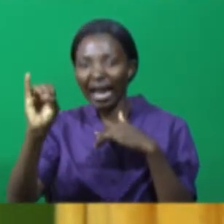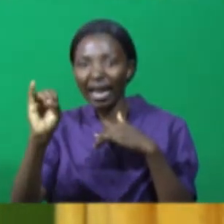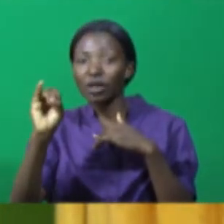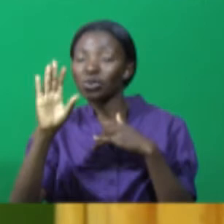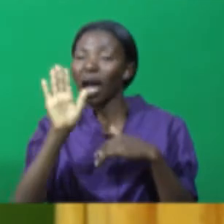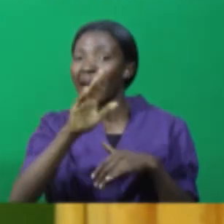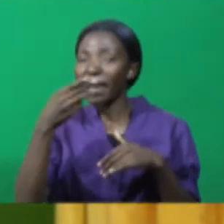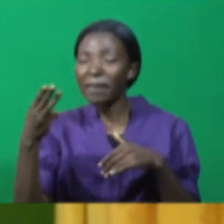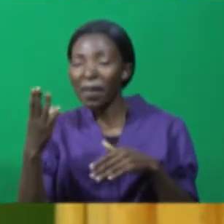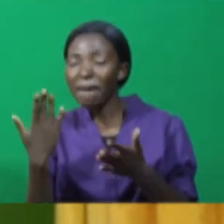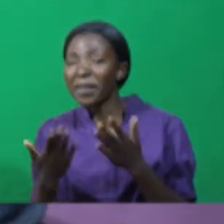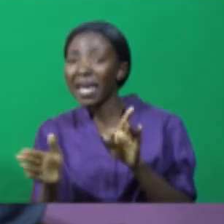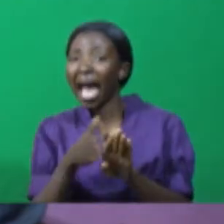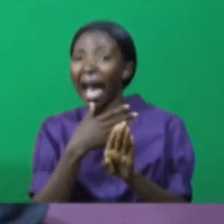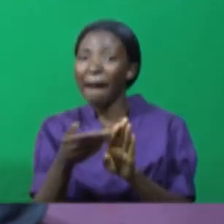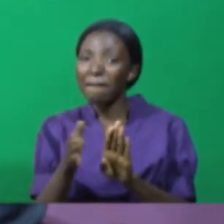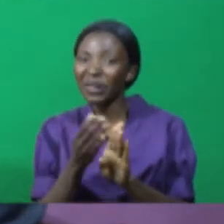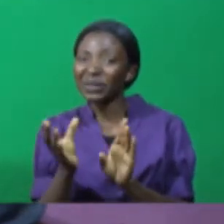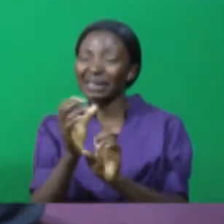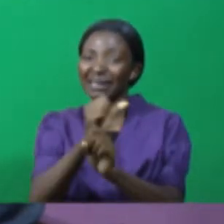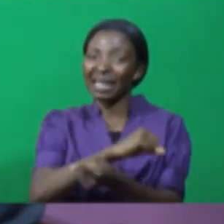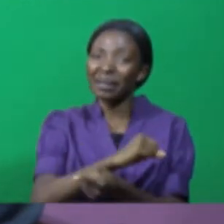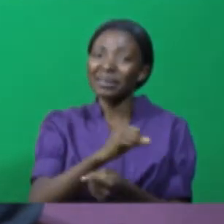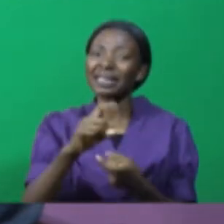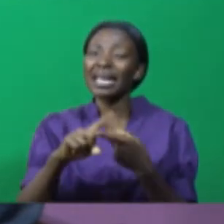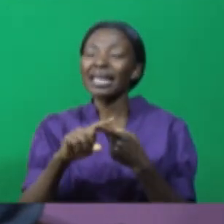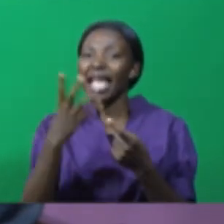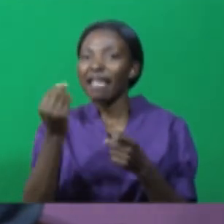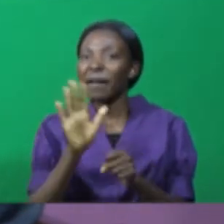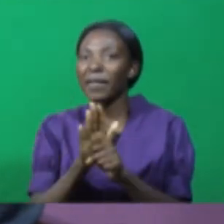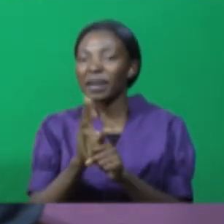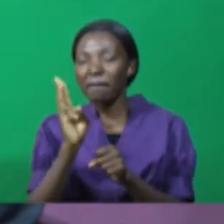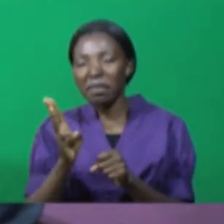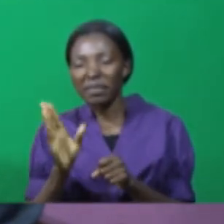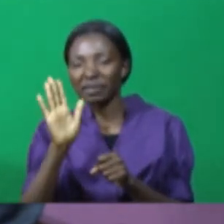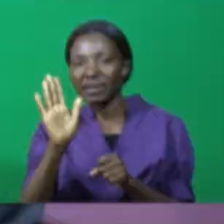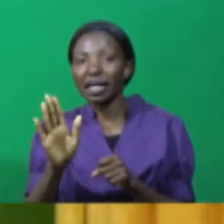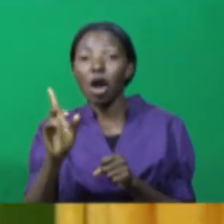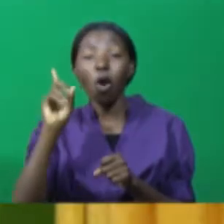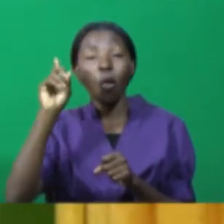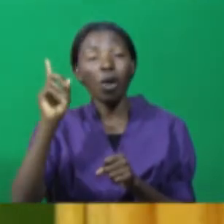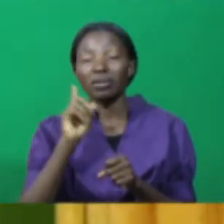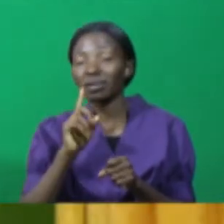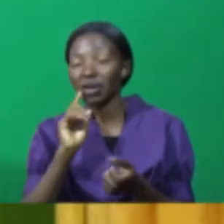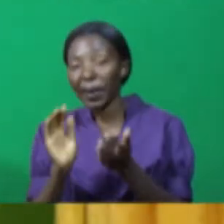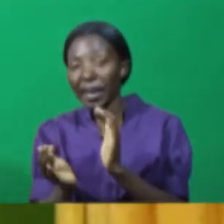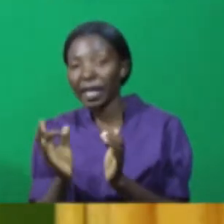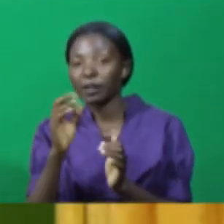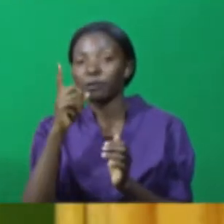kushungurudzwa vaya vari kubatwa chibharo vari kuitwa sei. Ende nyaya yekuisingasheke nevamwe. Mwari ane hanya nevanhu